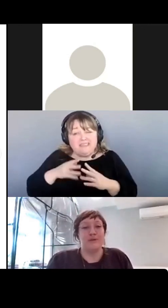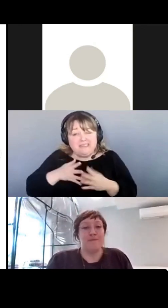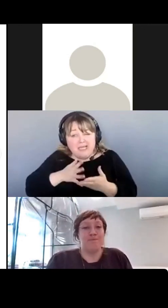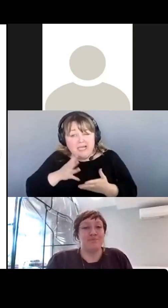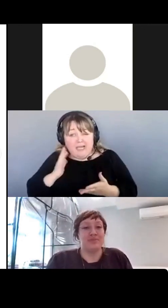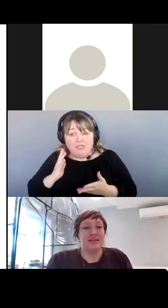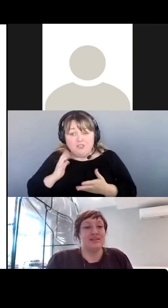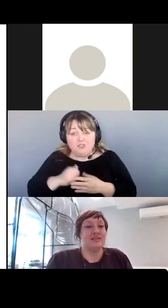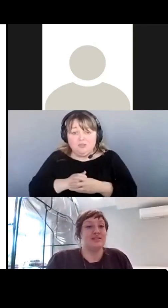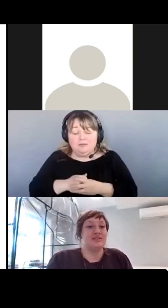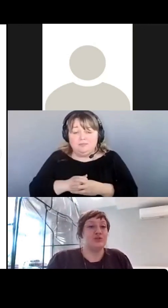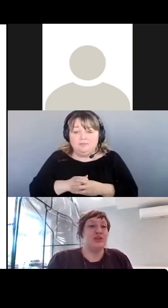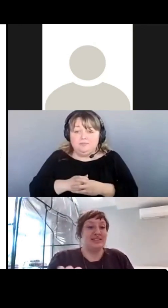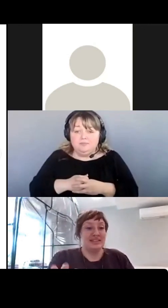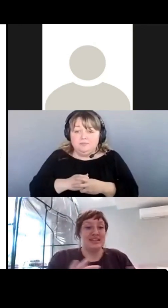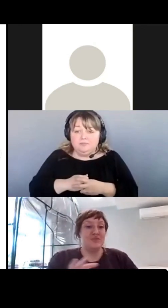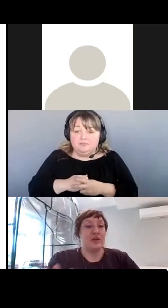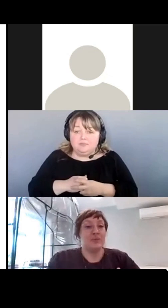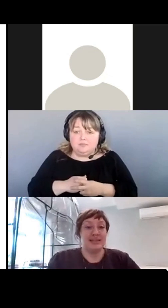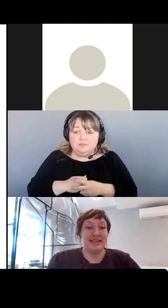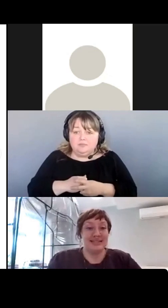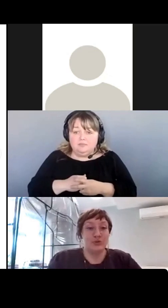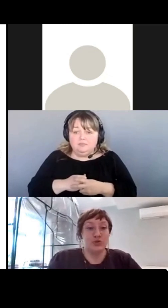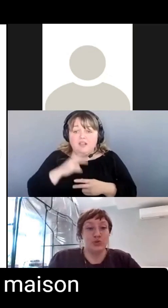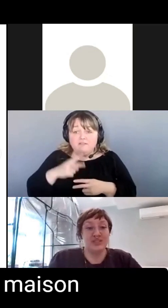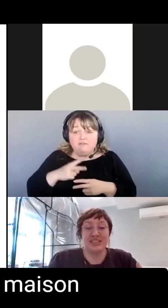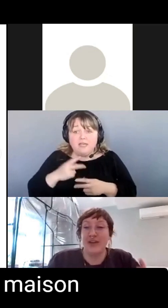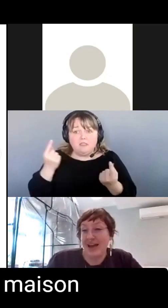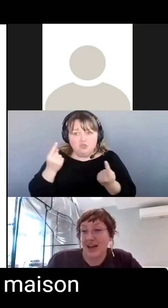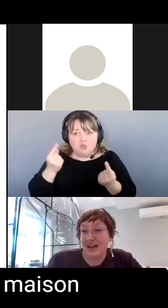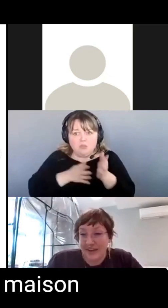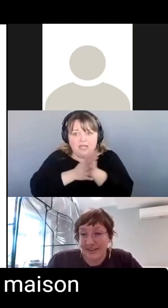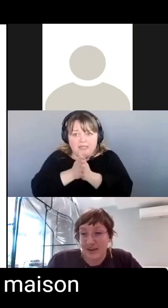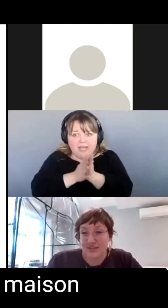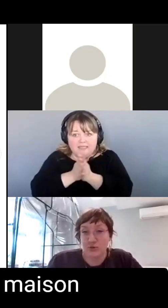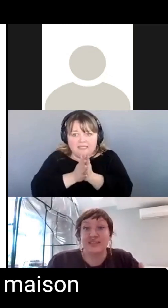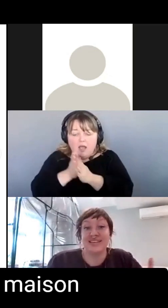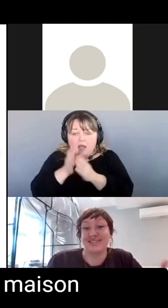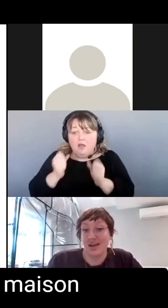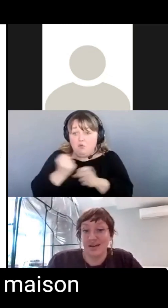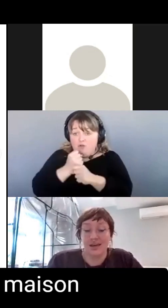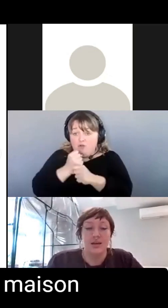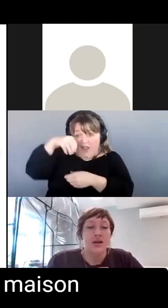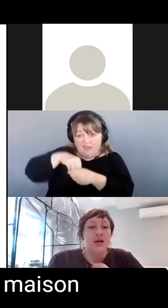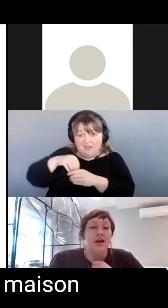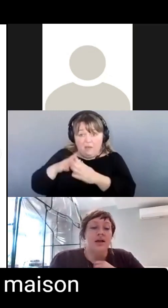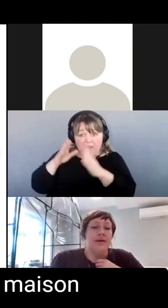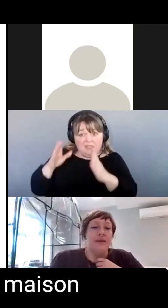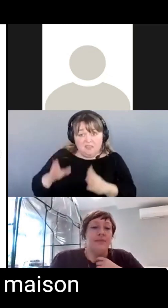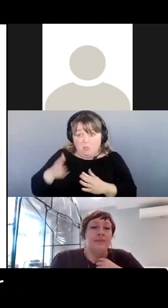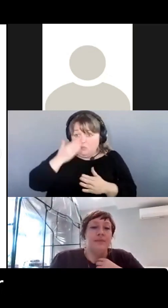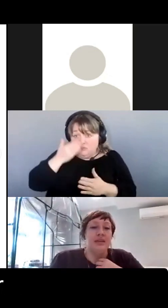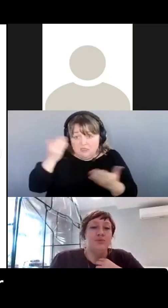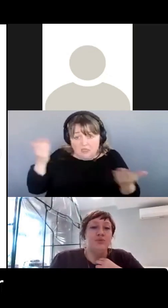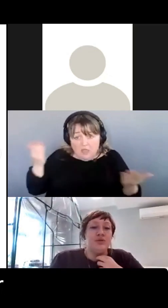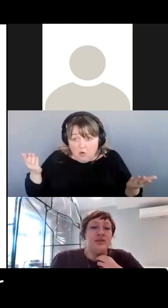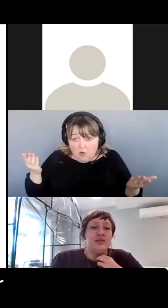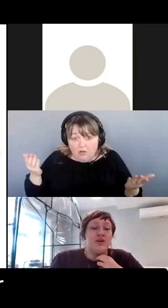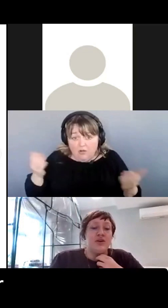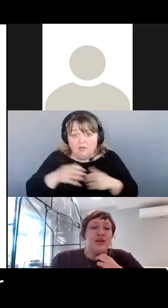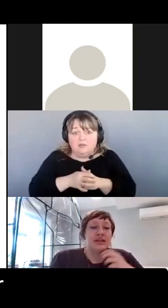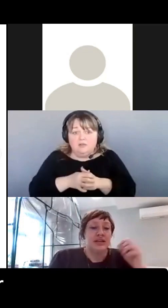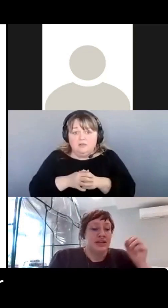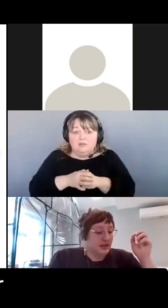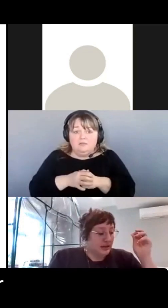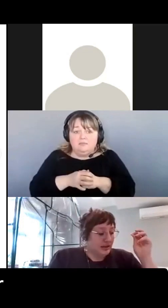Donc, c'est une alternative vraiment intéressante, surtout que ça se fait en dedans de la maison puis que ça sent rien. Et puis,